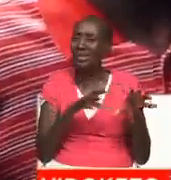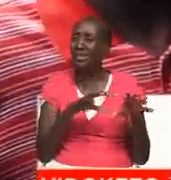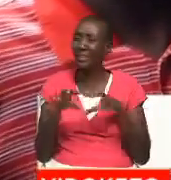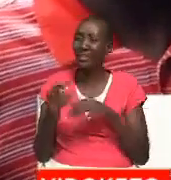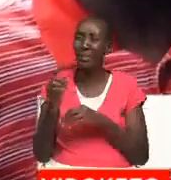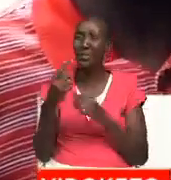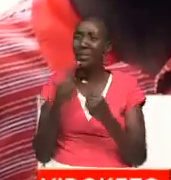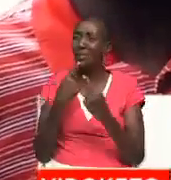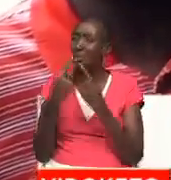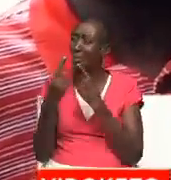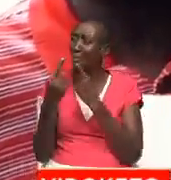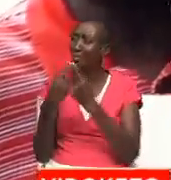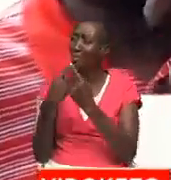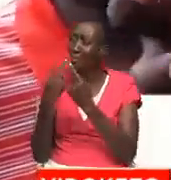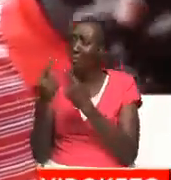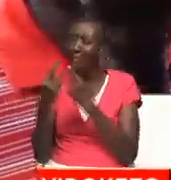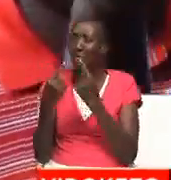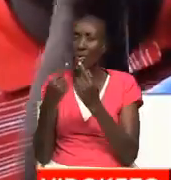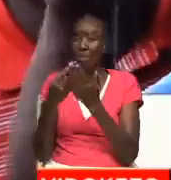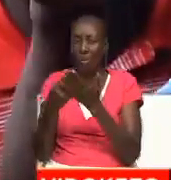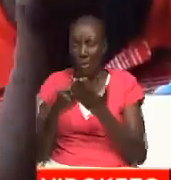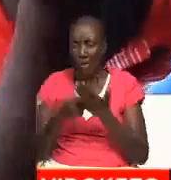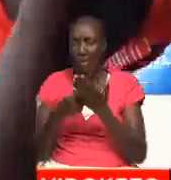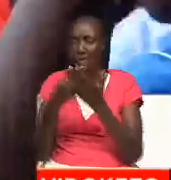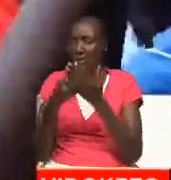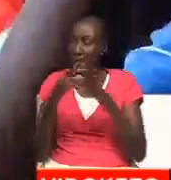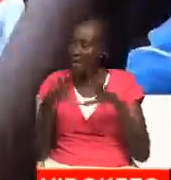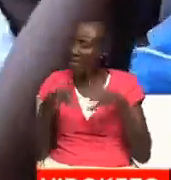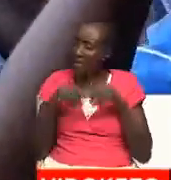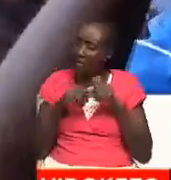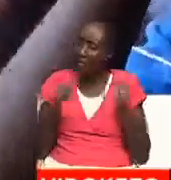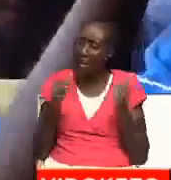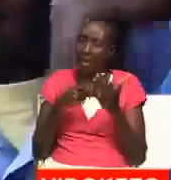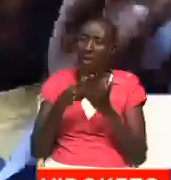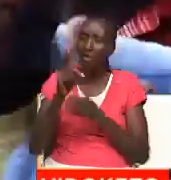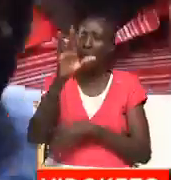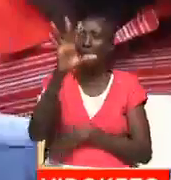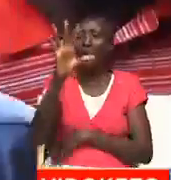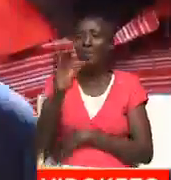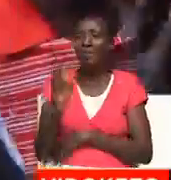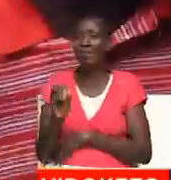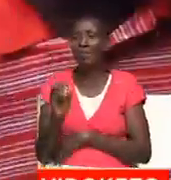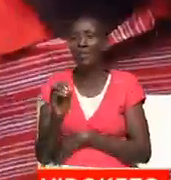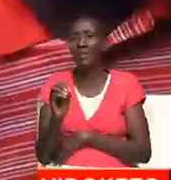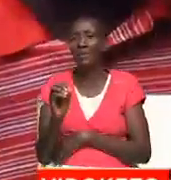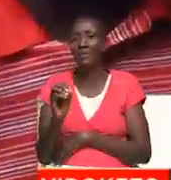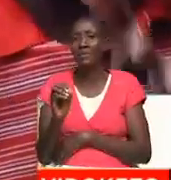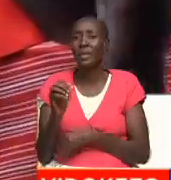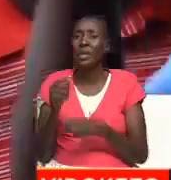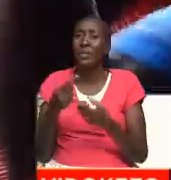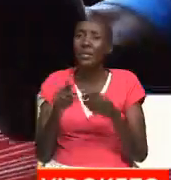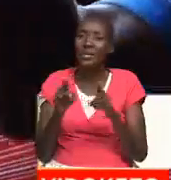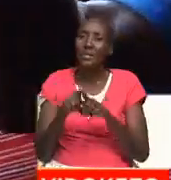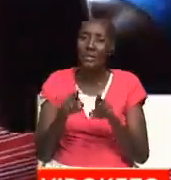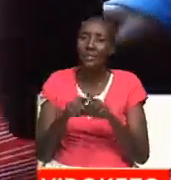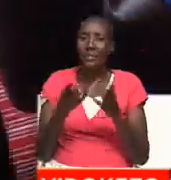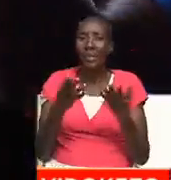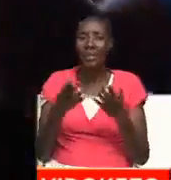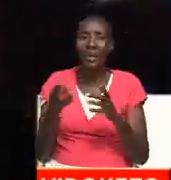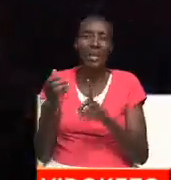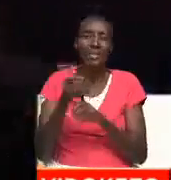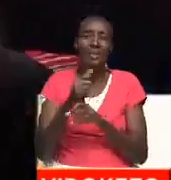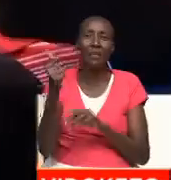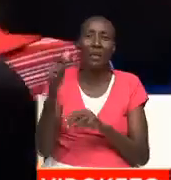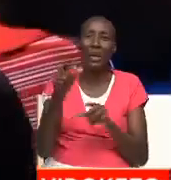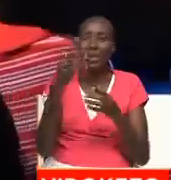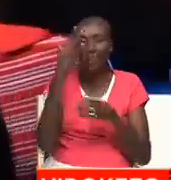kwanza wakakubali at least walipe 50 bob ndio iweze hiyo hesabu ingiane, lakini hata ingiane pia, maana hiyo gari kibeba 50